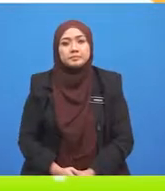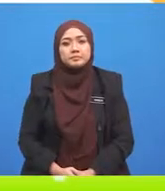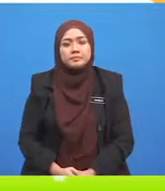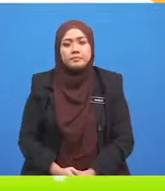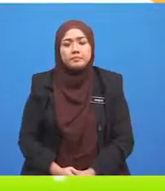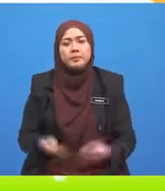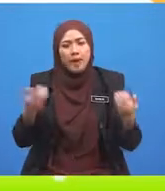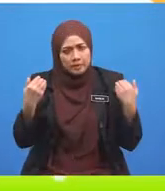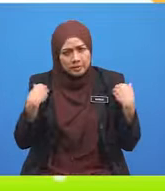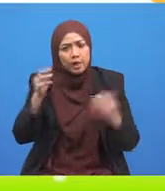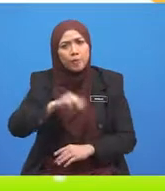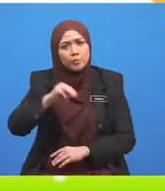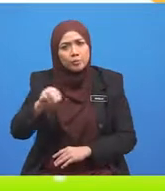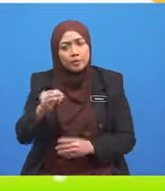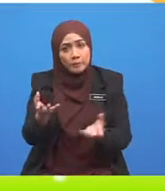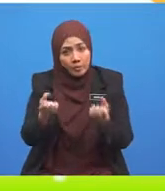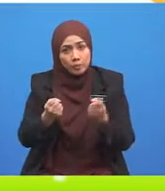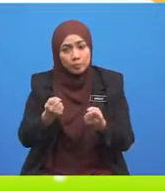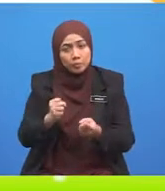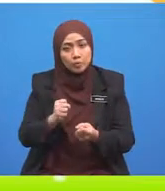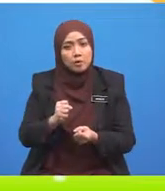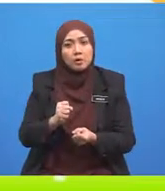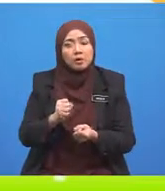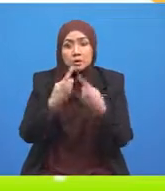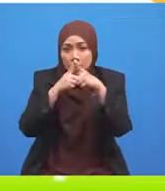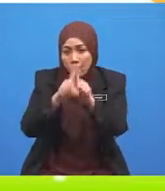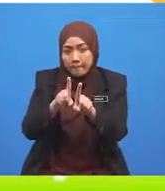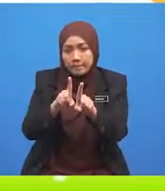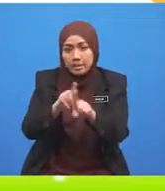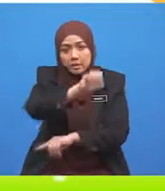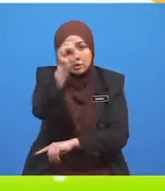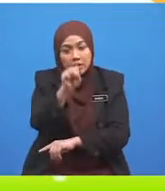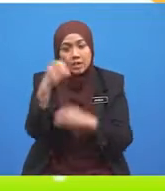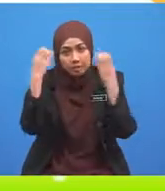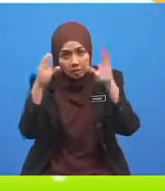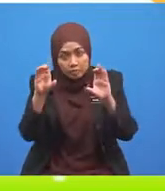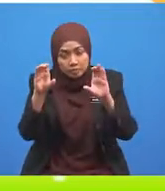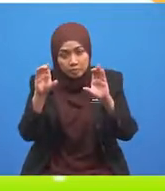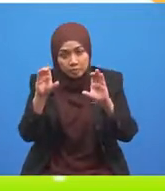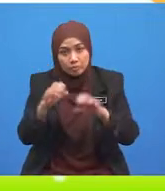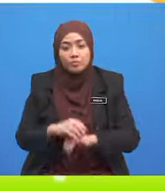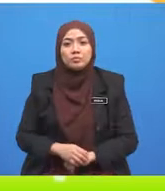Ada sesiapa yang ingin menjawab pertanyaan cikgu? Apa?